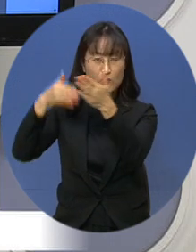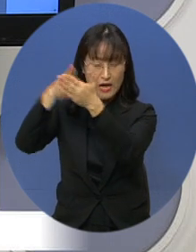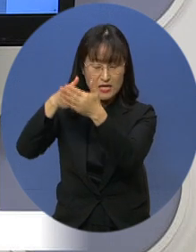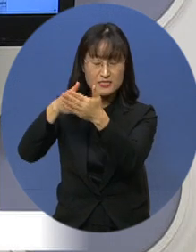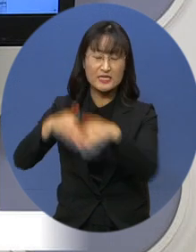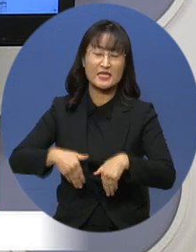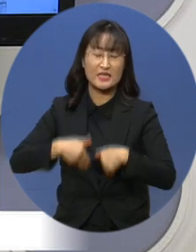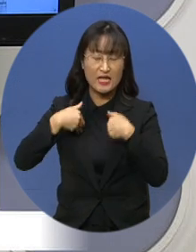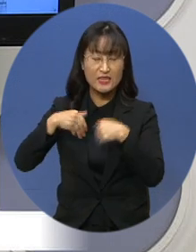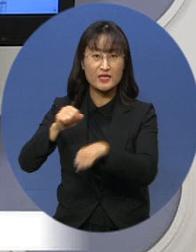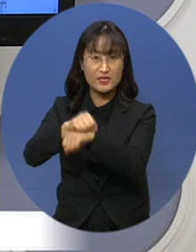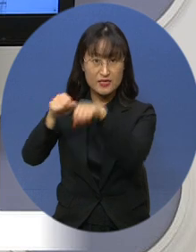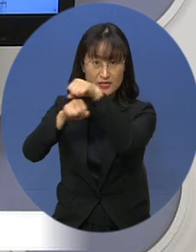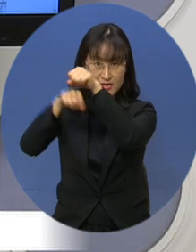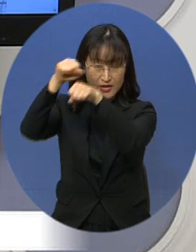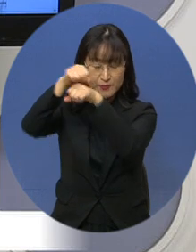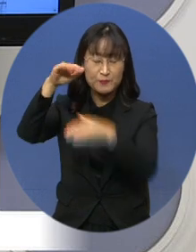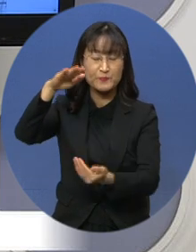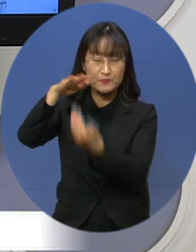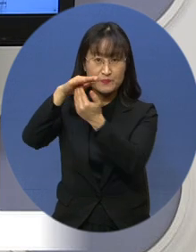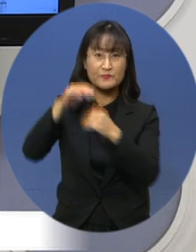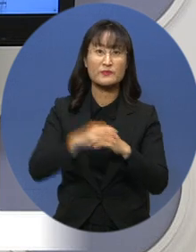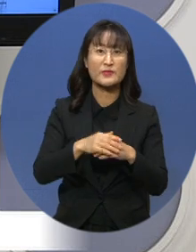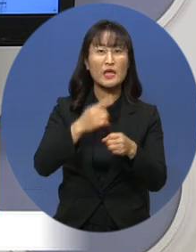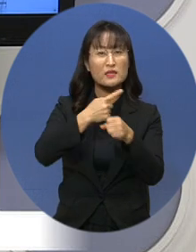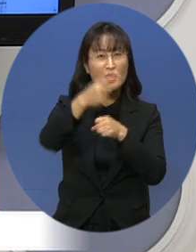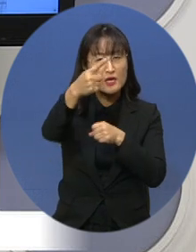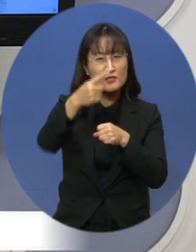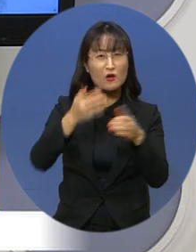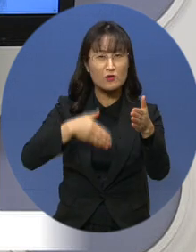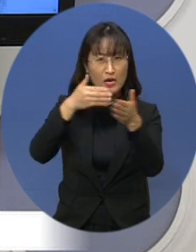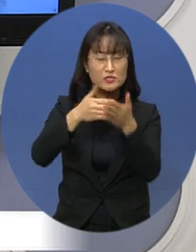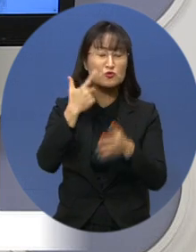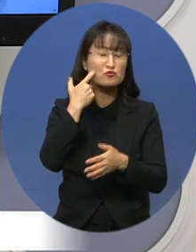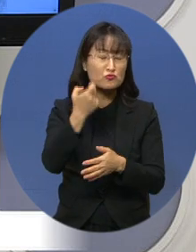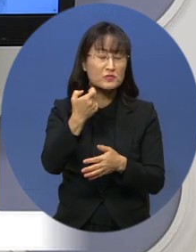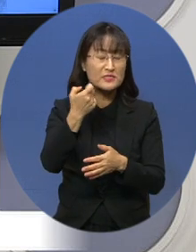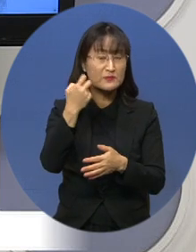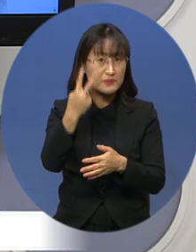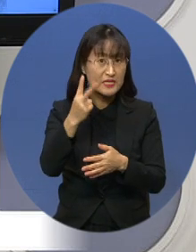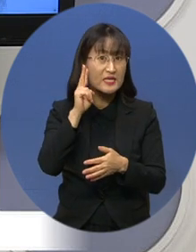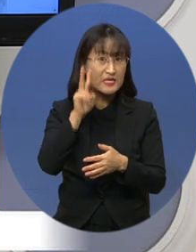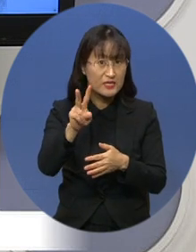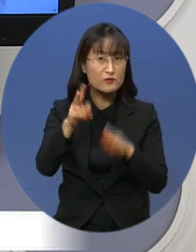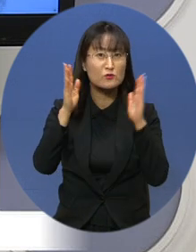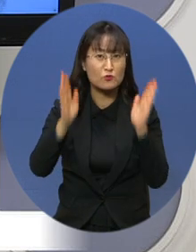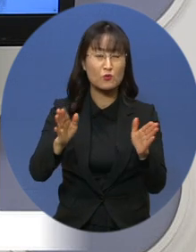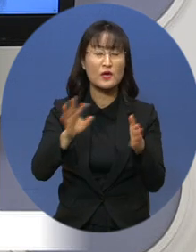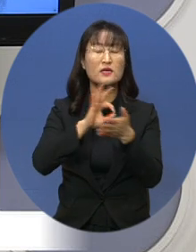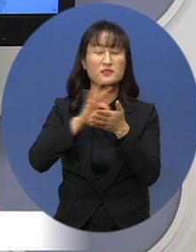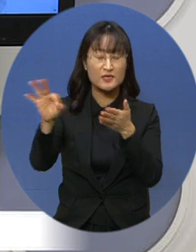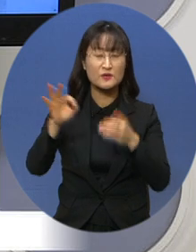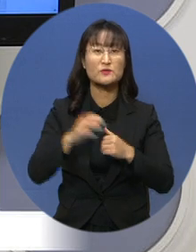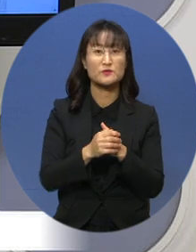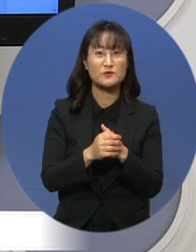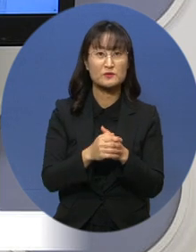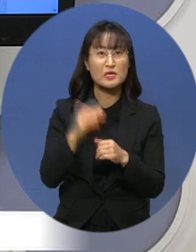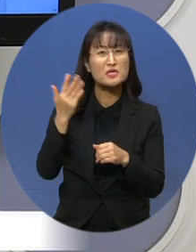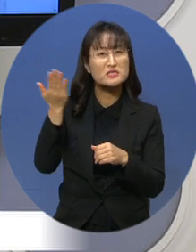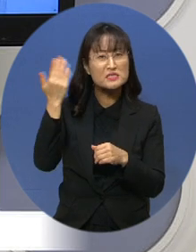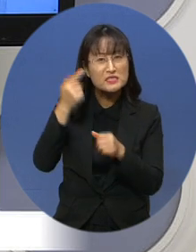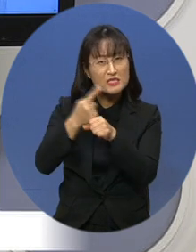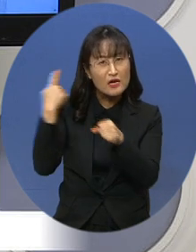캠페인은 내년 1월 31일까지 60 2일간 진행되며 지난해 73 1에서 5년 기간이 단축